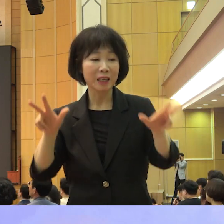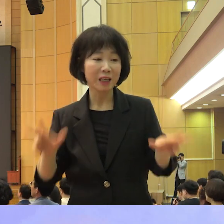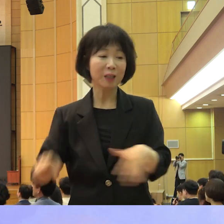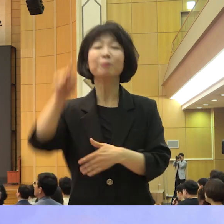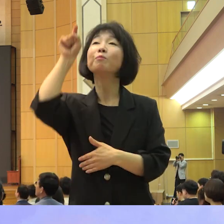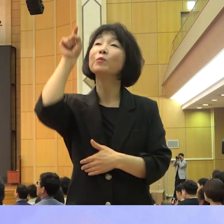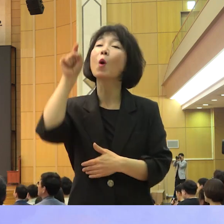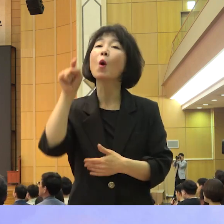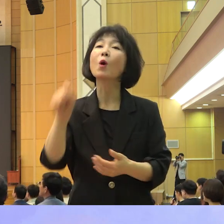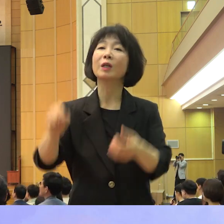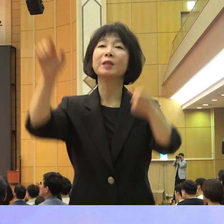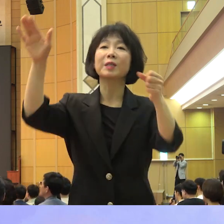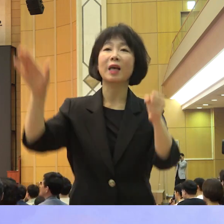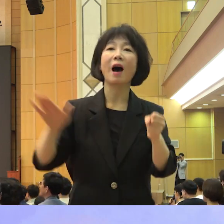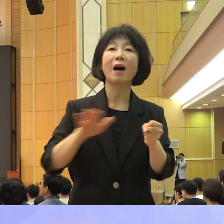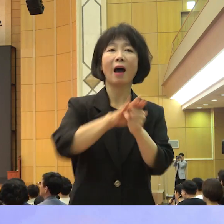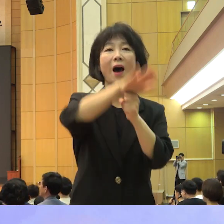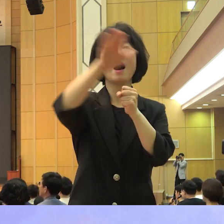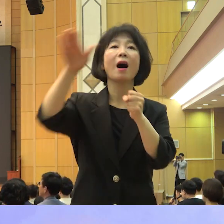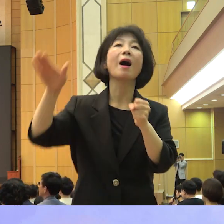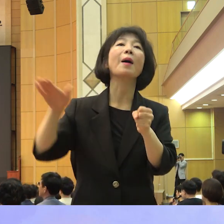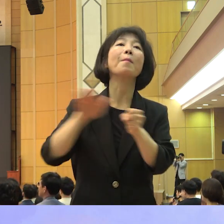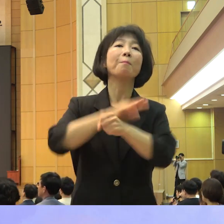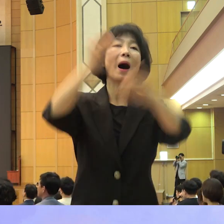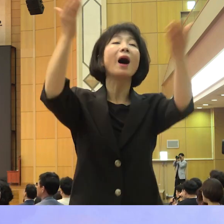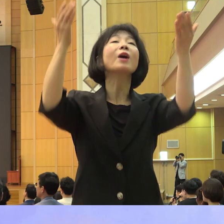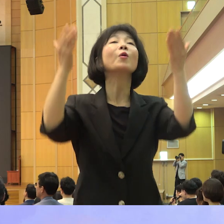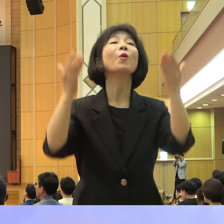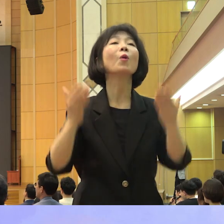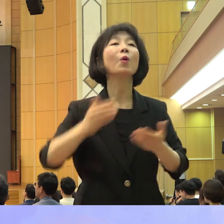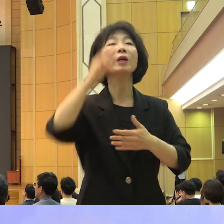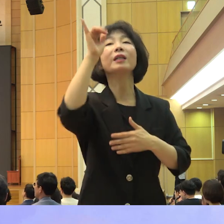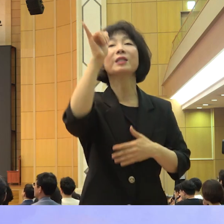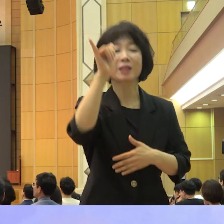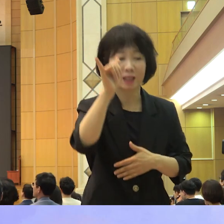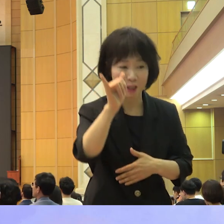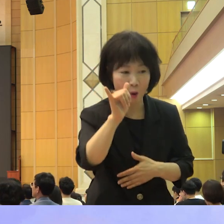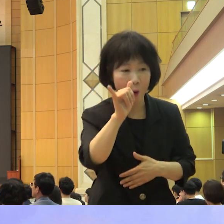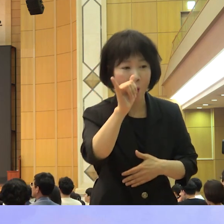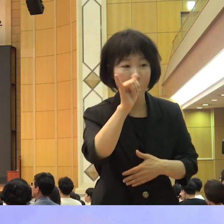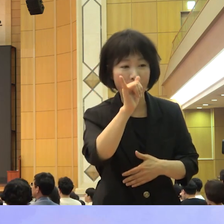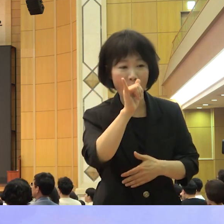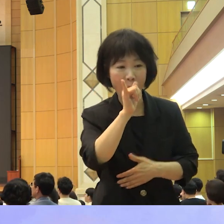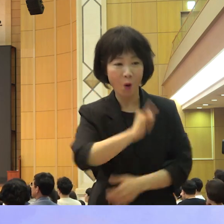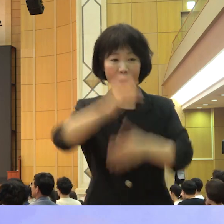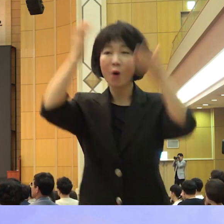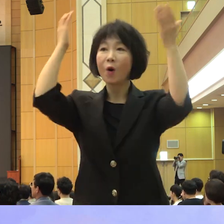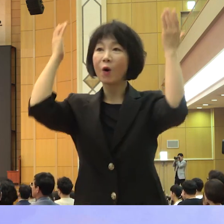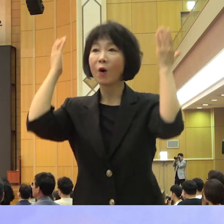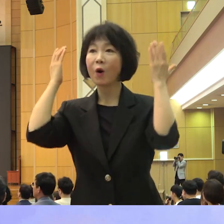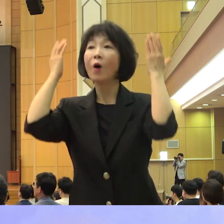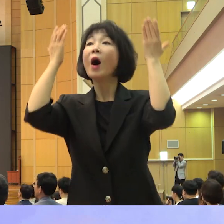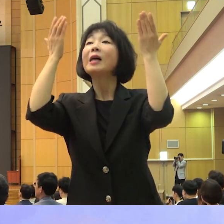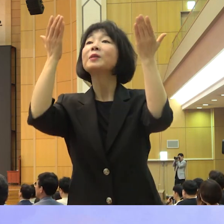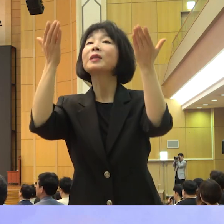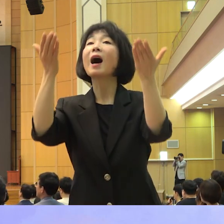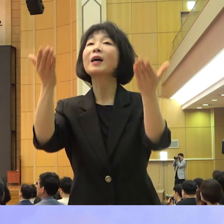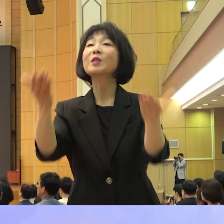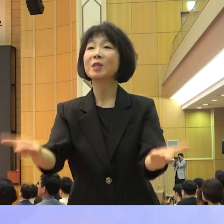사람, 지금도 그 사랑 받고 있지요.